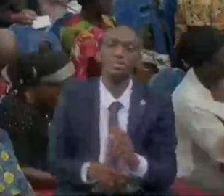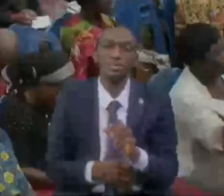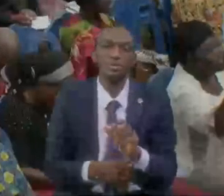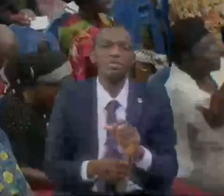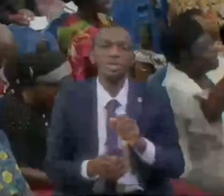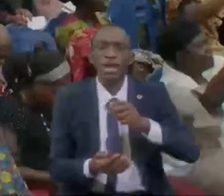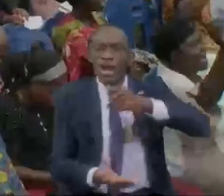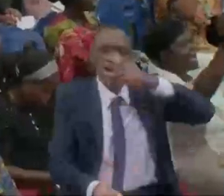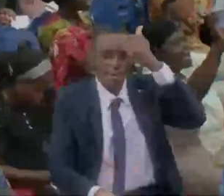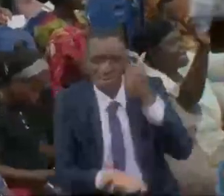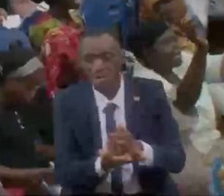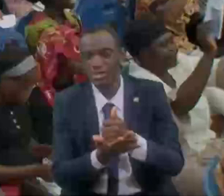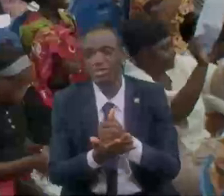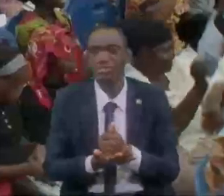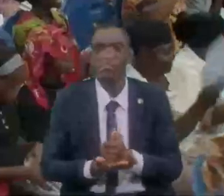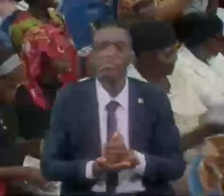Amen, Dabia.